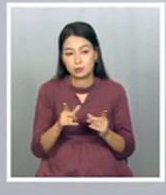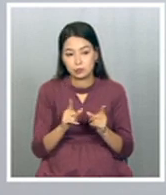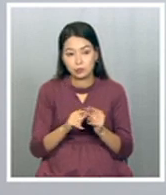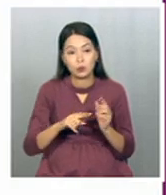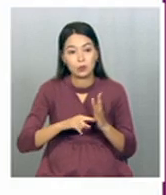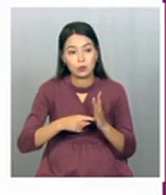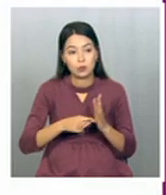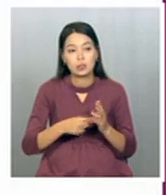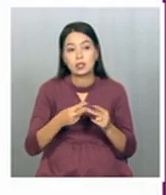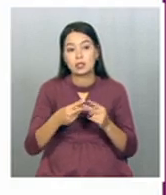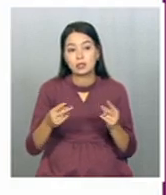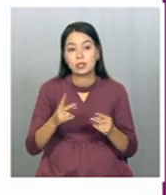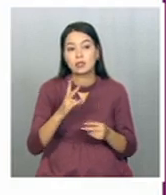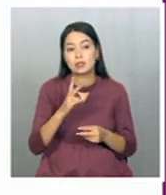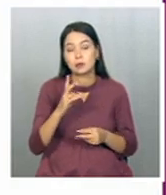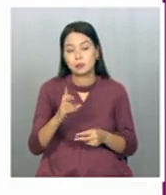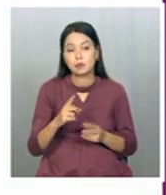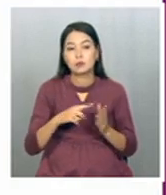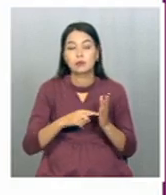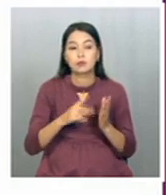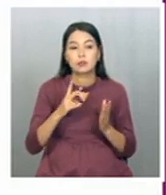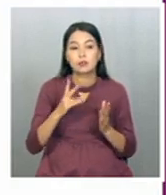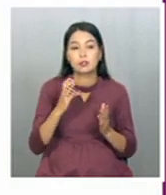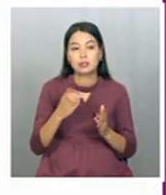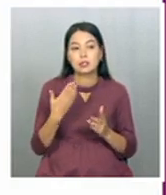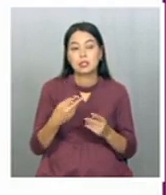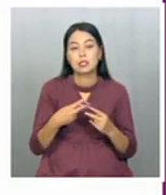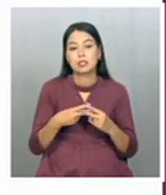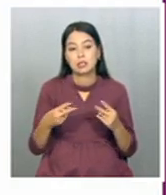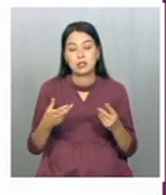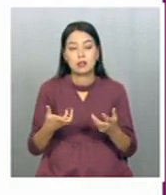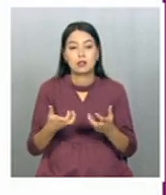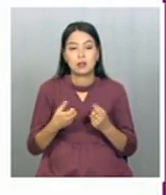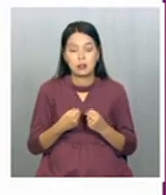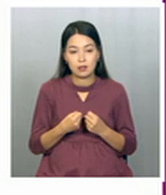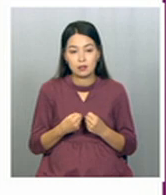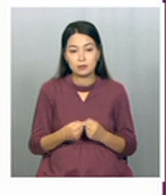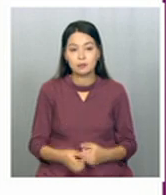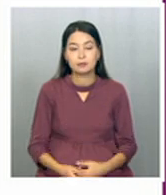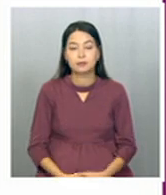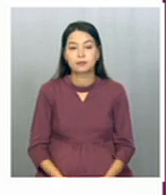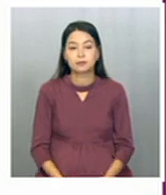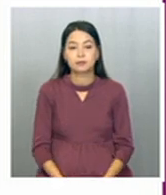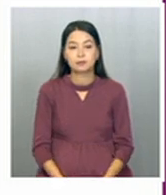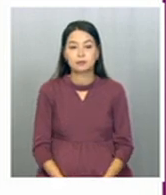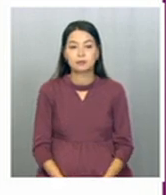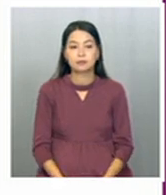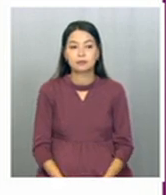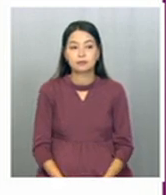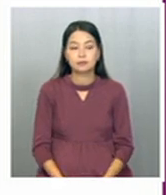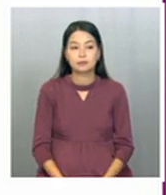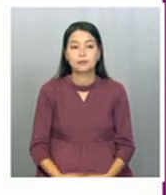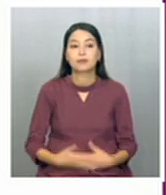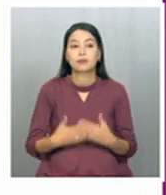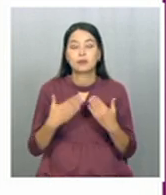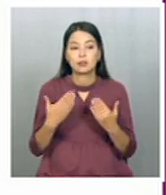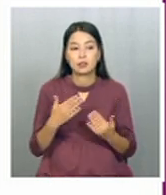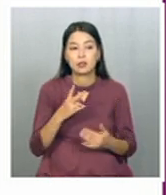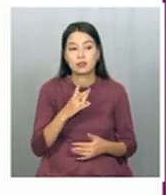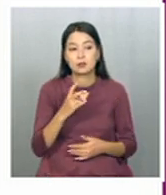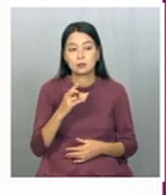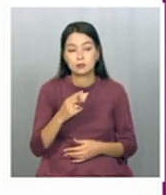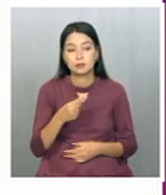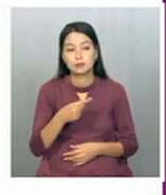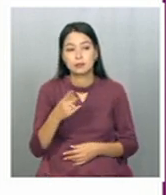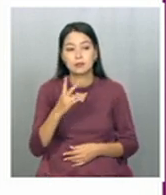көбейтіндісі тең, ол HB мен HC векторларының скаляр көбейтіндісіне теңдігін аламыз. Демек, HB